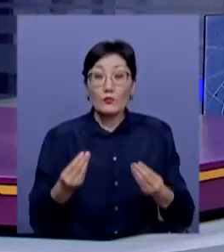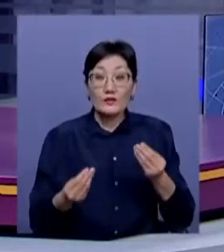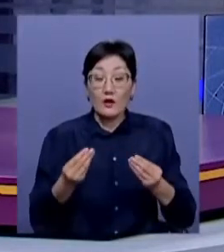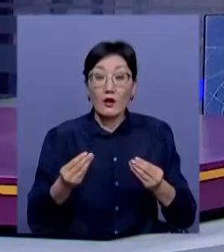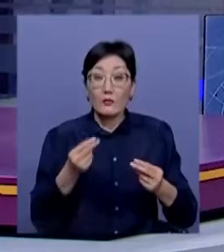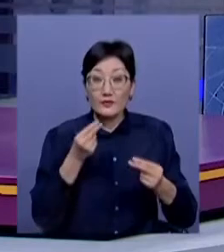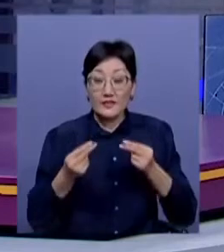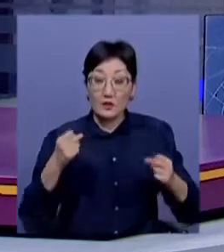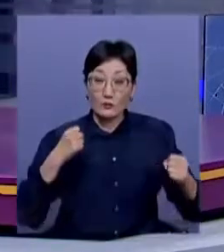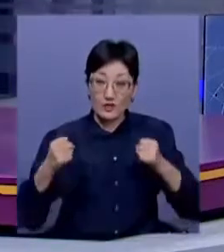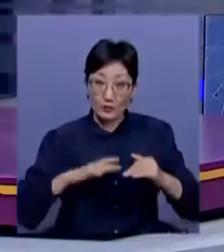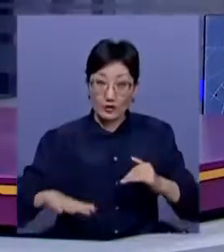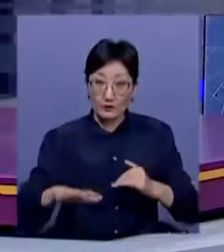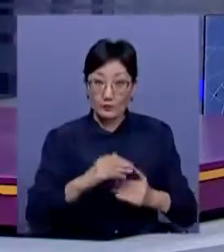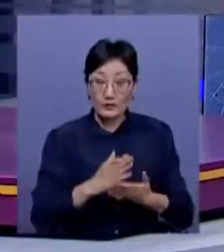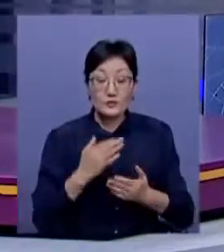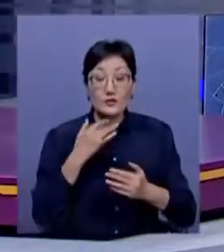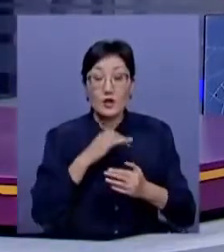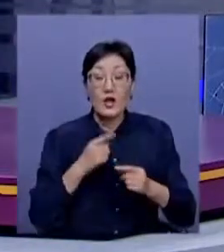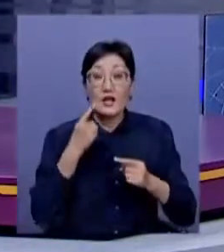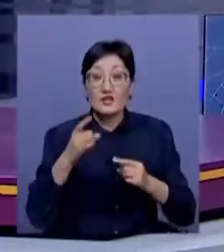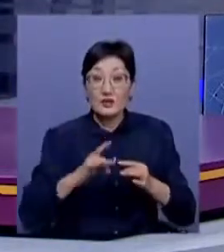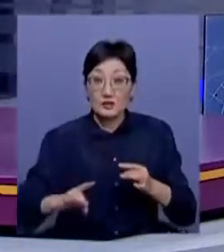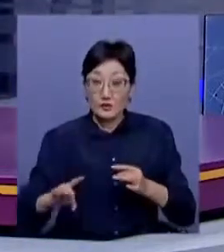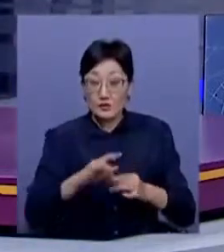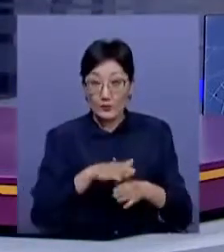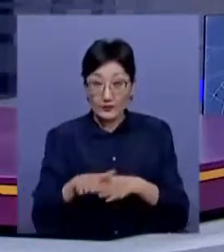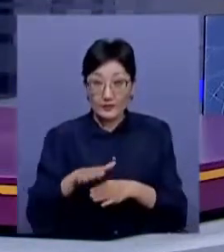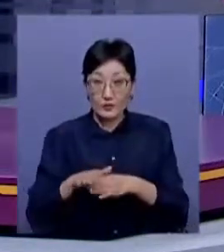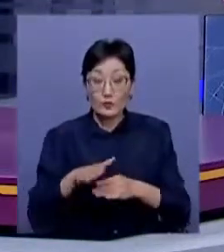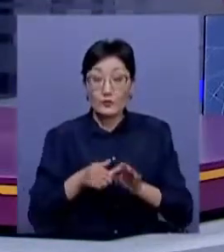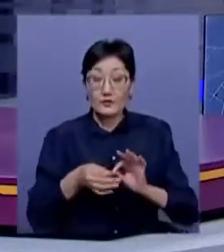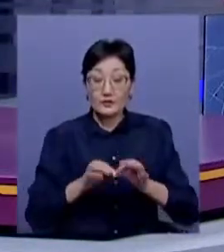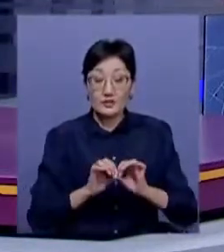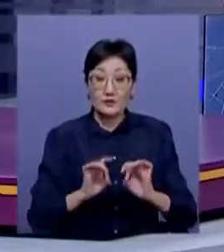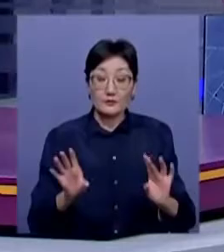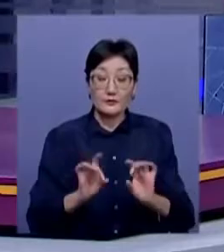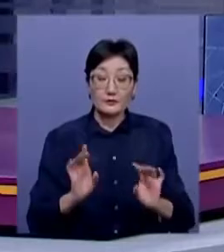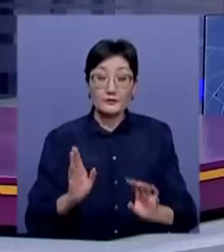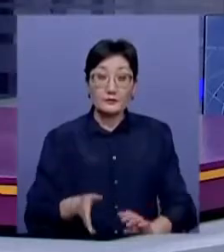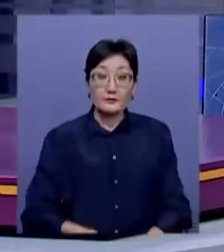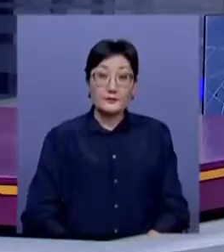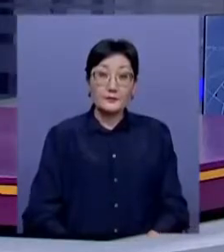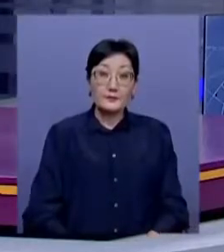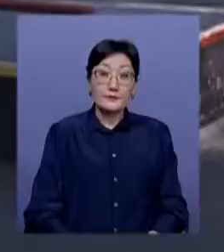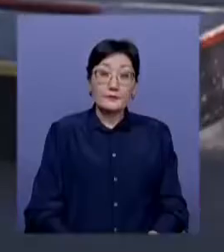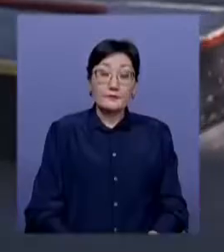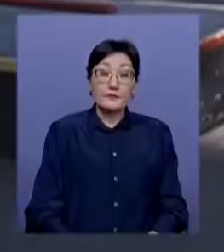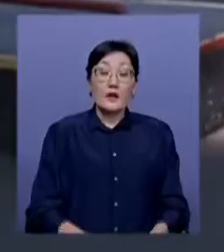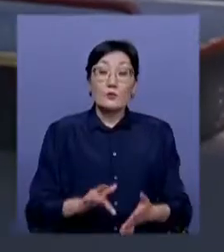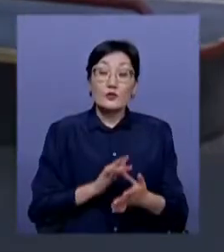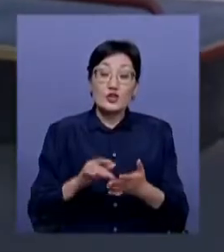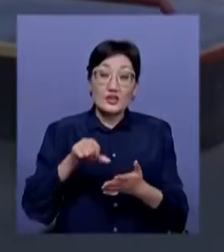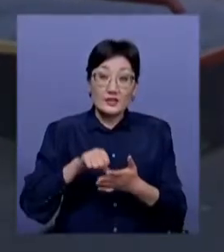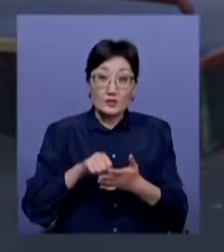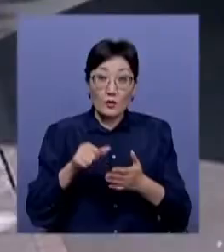воркаут, спорт алаңдары бар. Басым бөлігі шеткі аудандарда жүзеге асқан. Толығырақ тілші Жадыра Омаржан тарқатады. Бюджетке